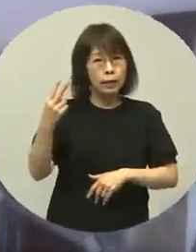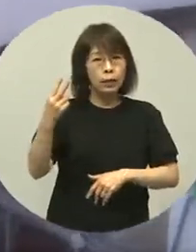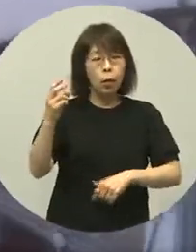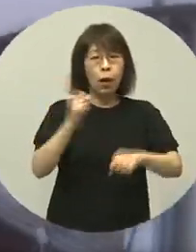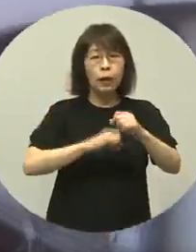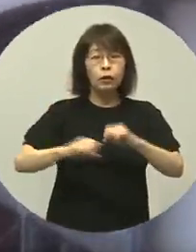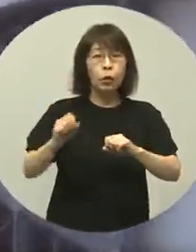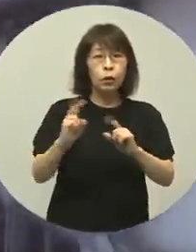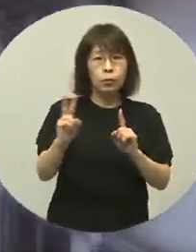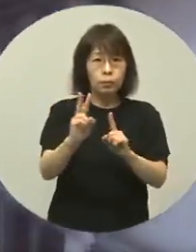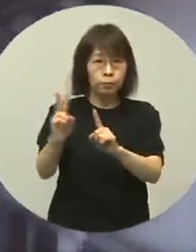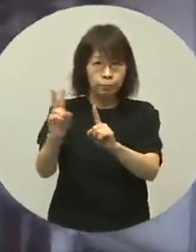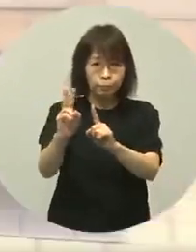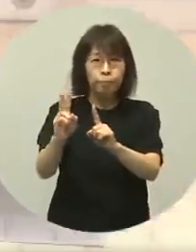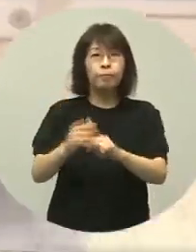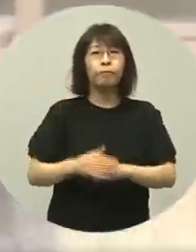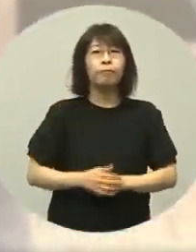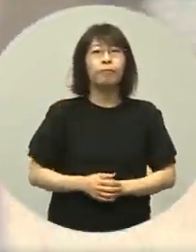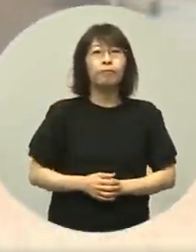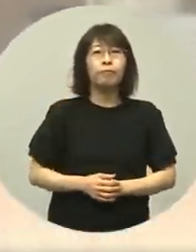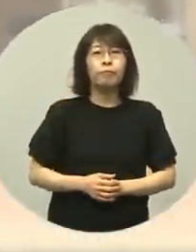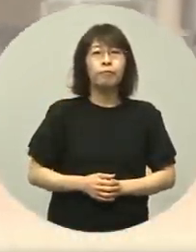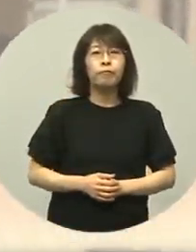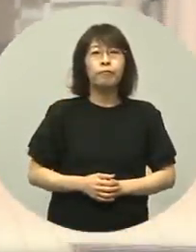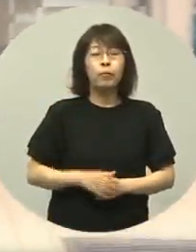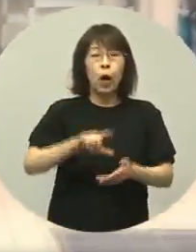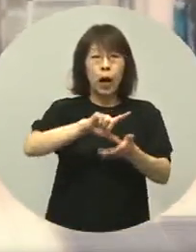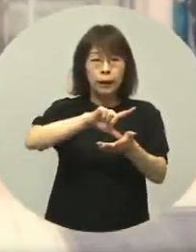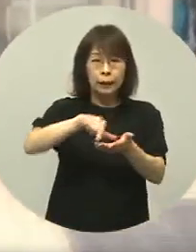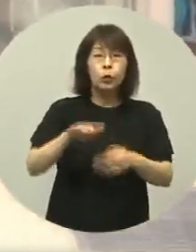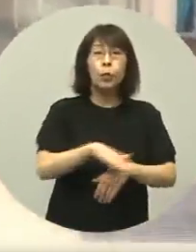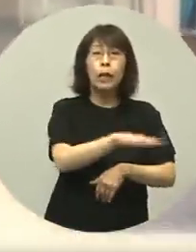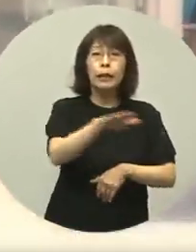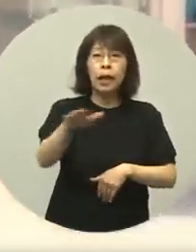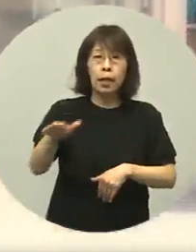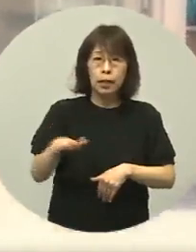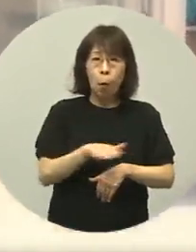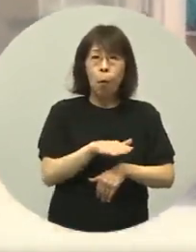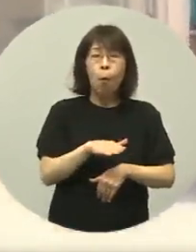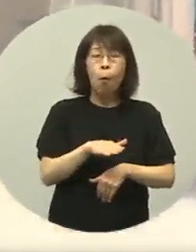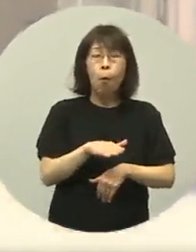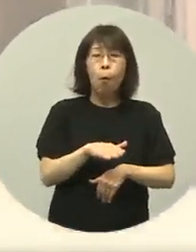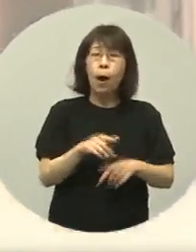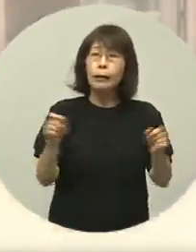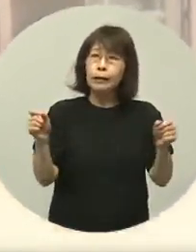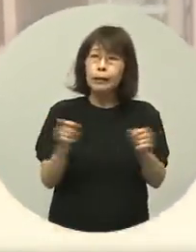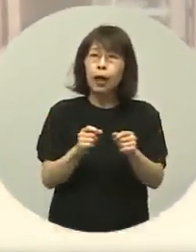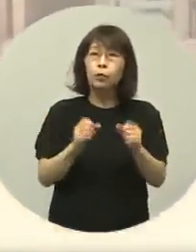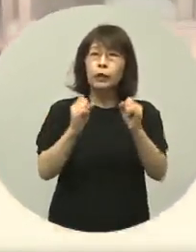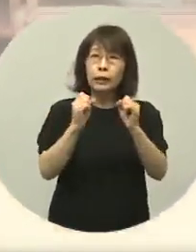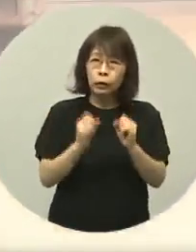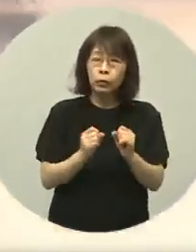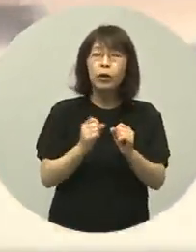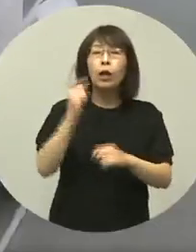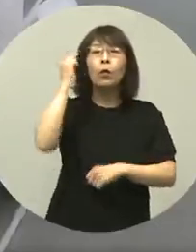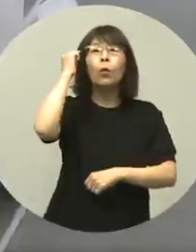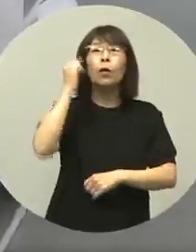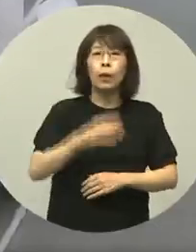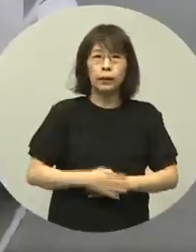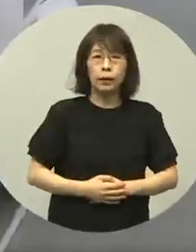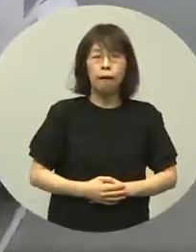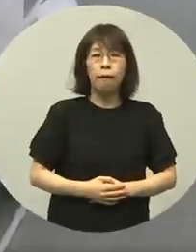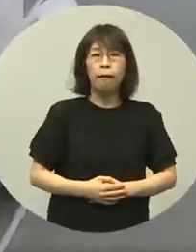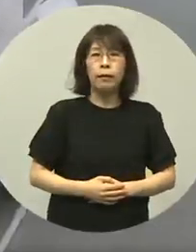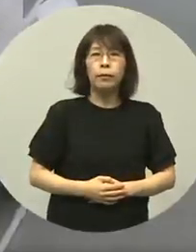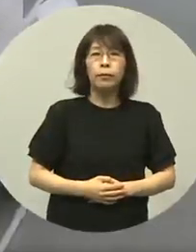密着させていただいて、地元の皆さんの本当に身近な存在なんだなっていうのを感じ